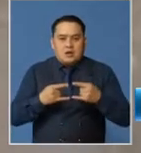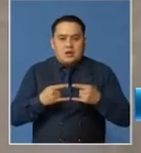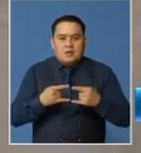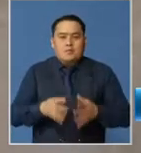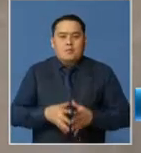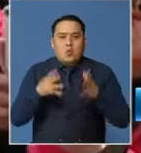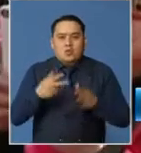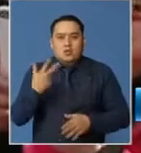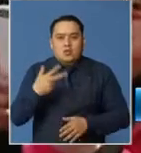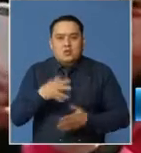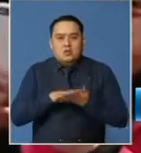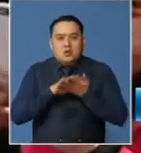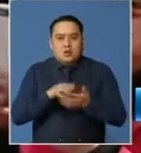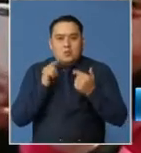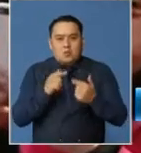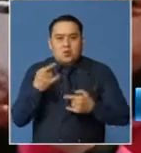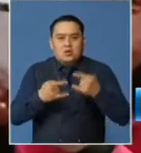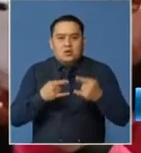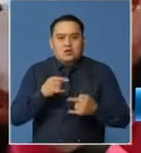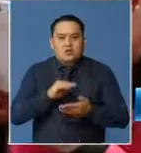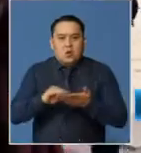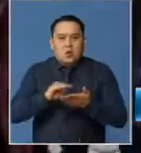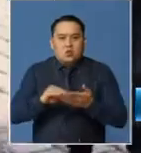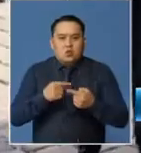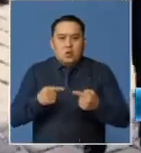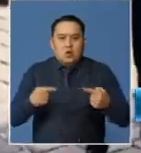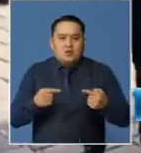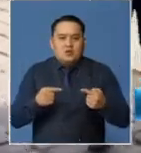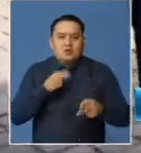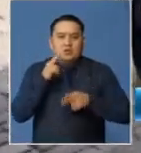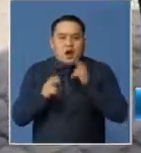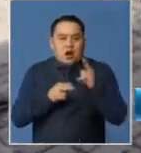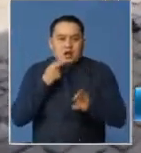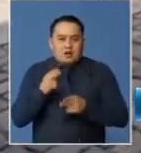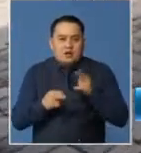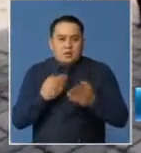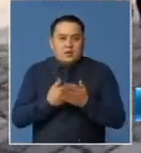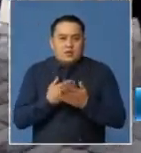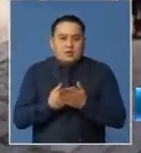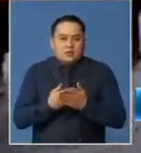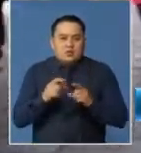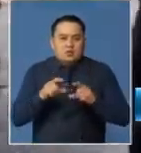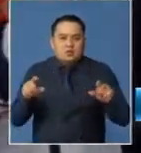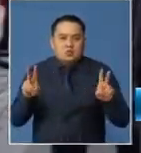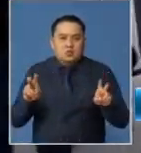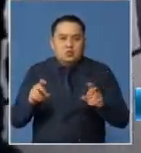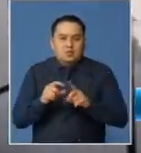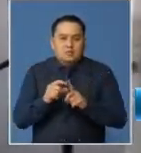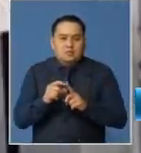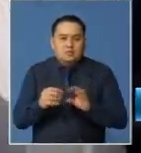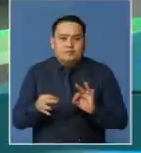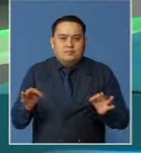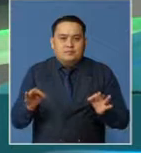более 30 исков против сотрудников телеканала и других СМИ, которые жаловались на предполагаемую цензуру.